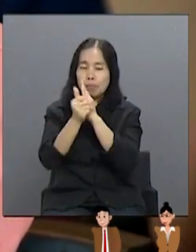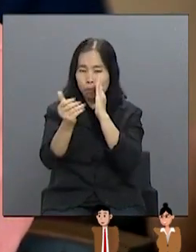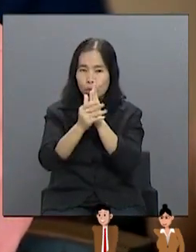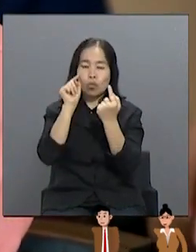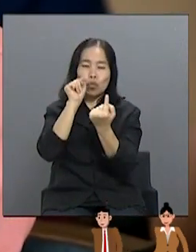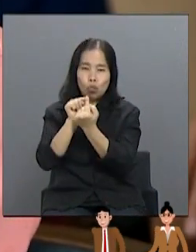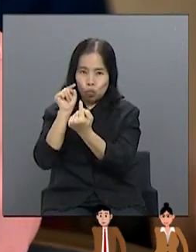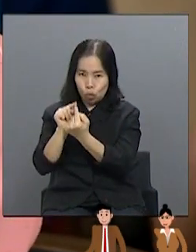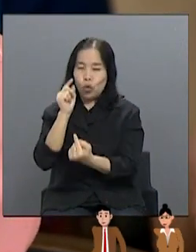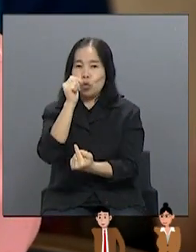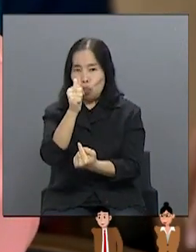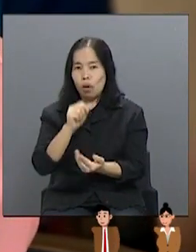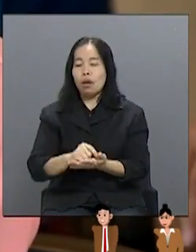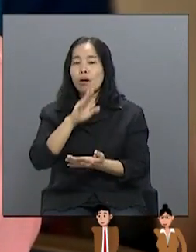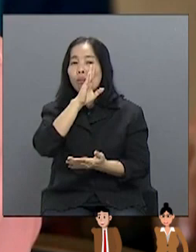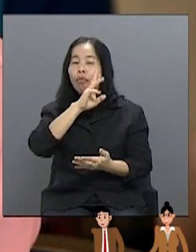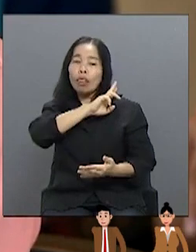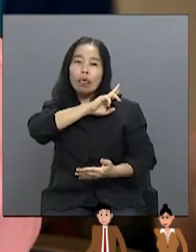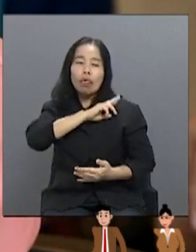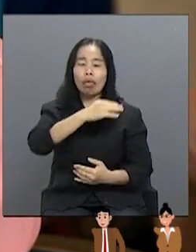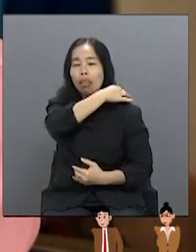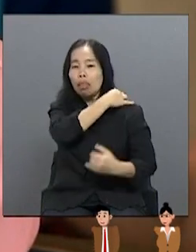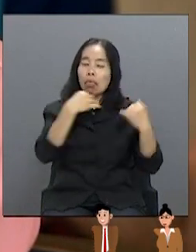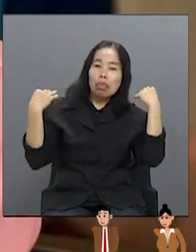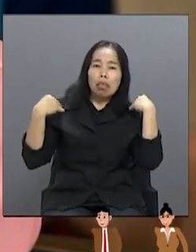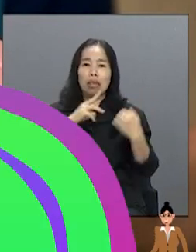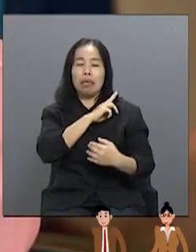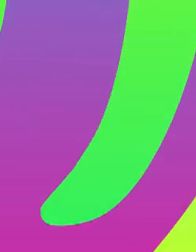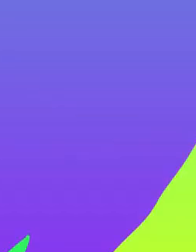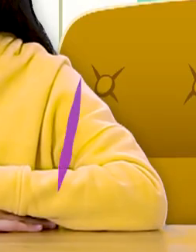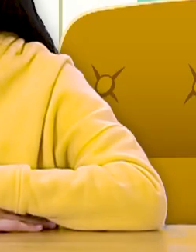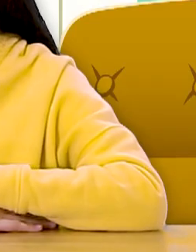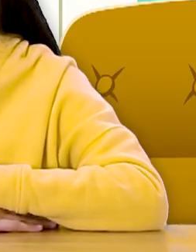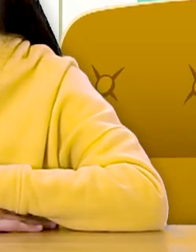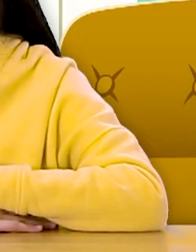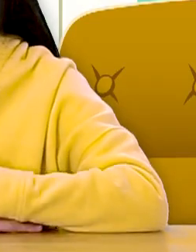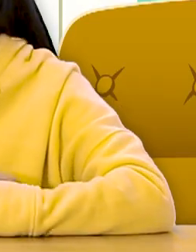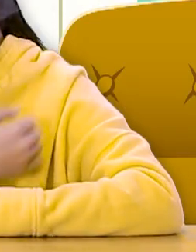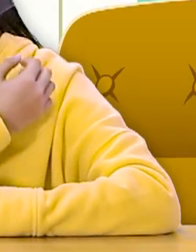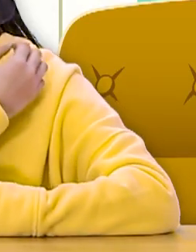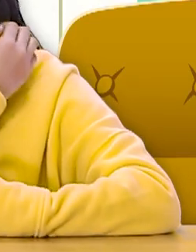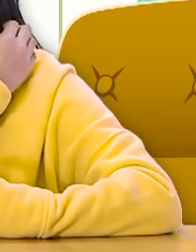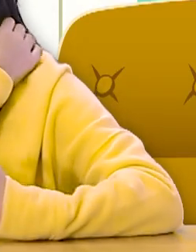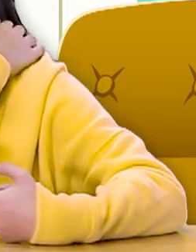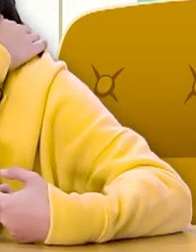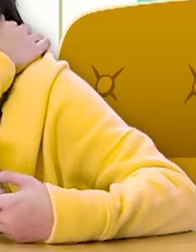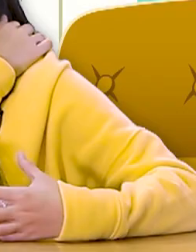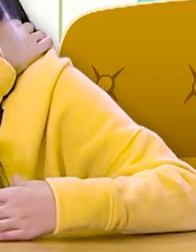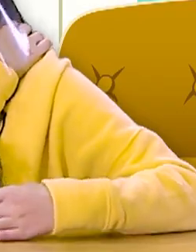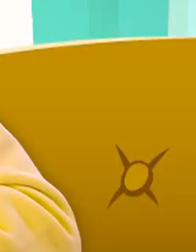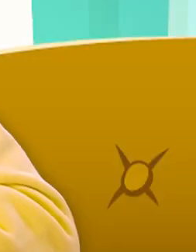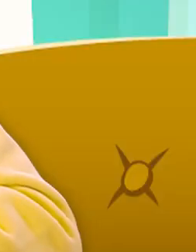กล้ามเนื้อมัดไหนเพราะนอกจากจะคลายทริกเกอร์พอยต์แล้วก็ต้องมีการบริหารมันด้วย น้องเฟย์ลองกดดูสิคะว่าน้องเฟย์เจ็บหรือตึง